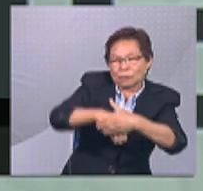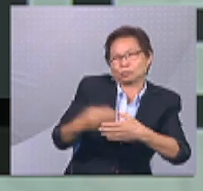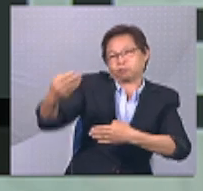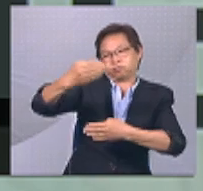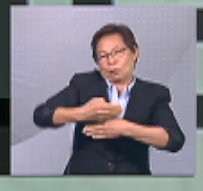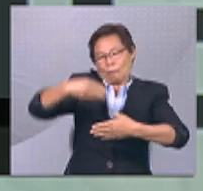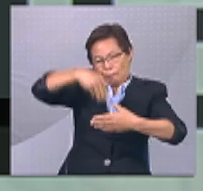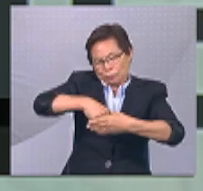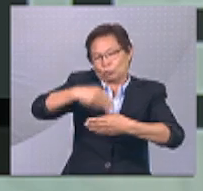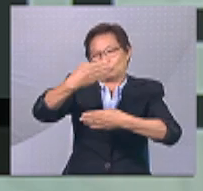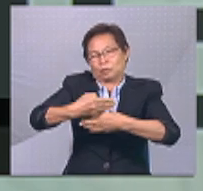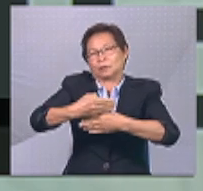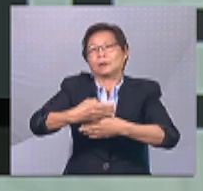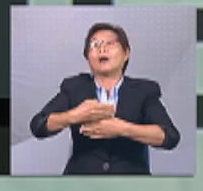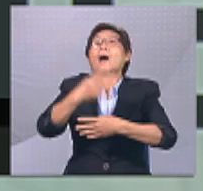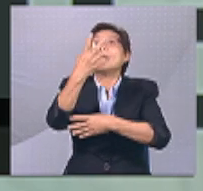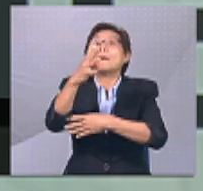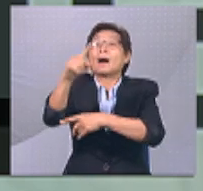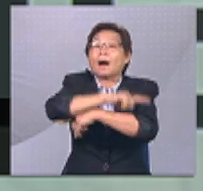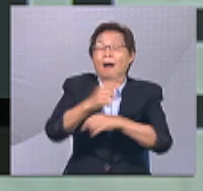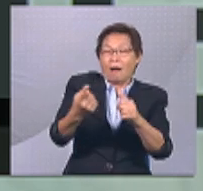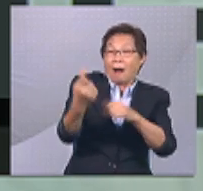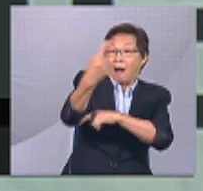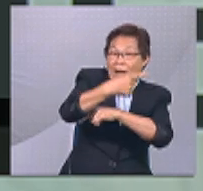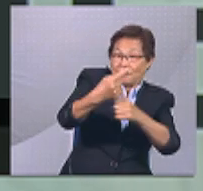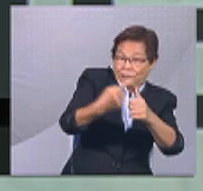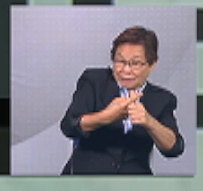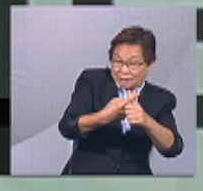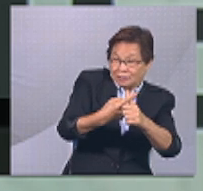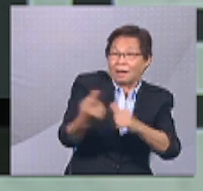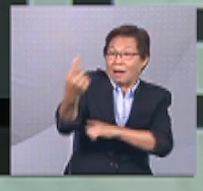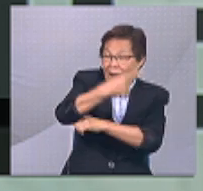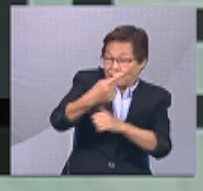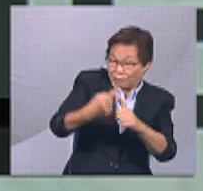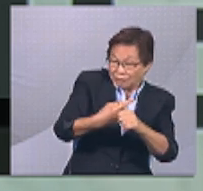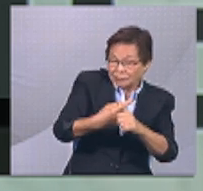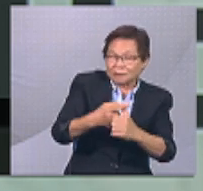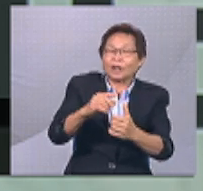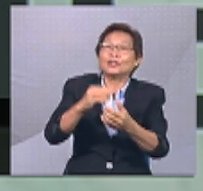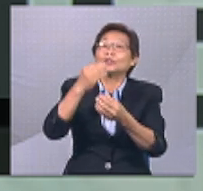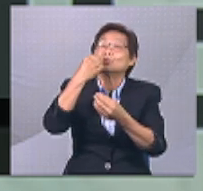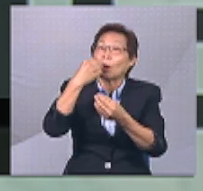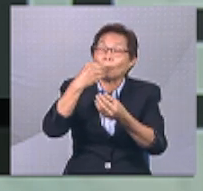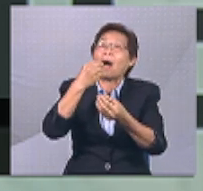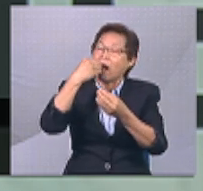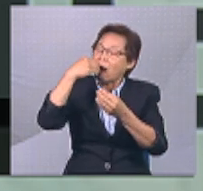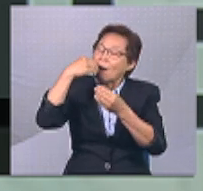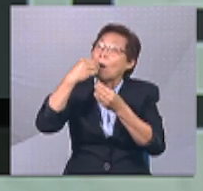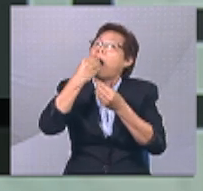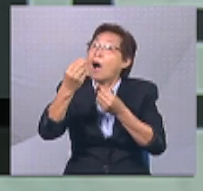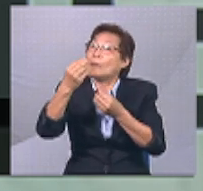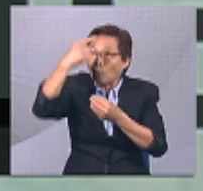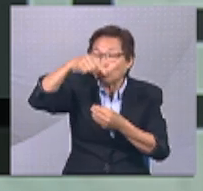dan kuarantin ialah 14 hari. Hari pertama kita mengambil swab untuk PCR, tetapi